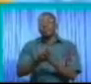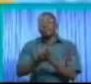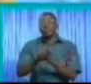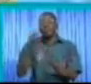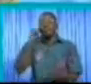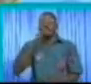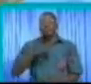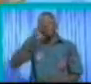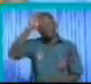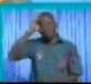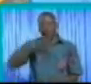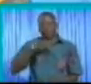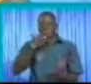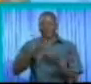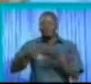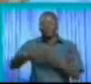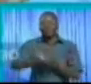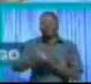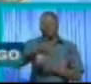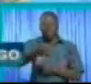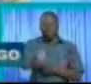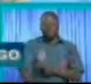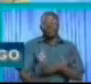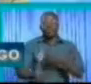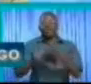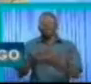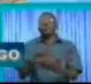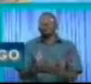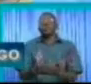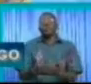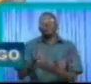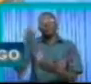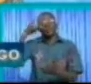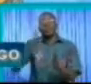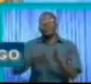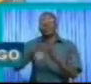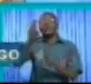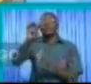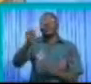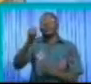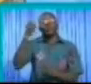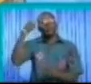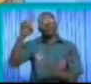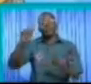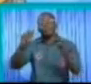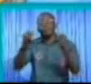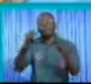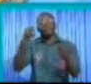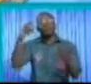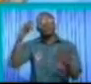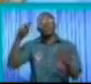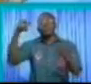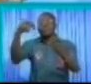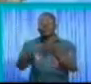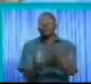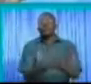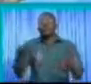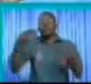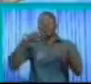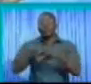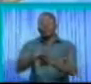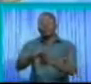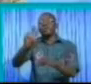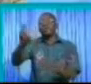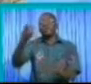Mesdames, Messieurs, bonjour et bienvenue à tous. Avant de développer ce titre, un zoom sur les nouveautés introduites à la